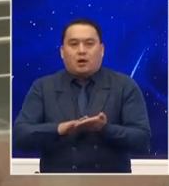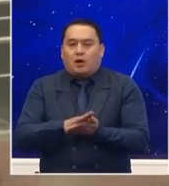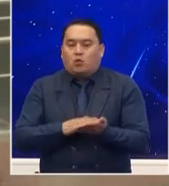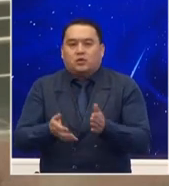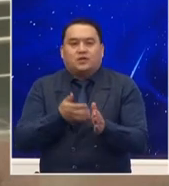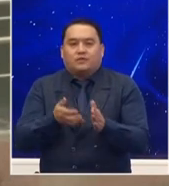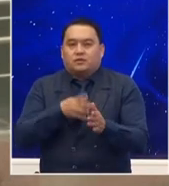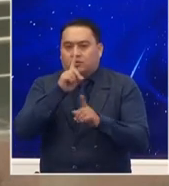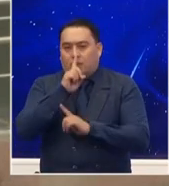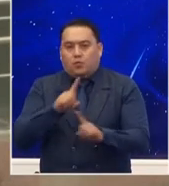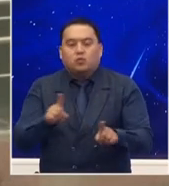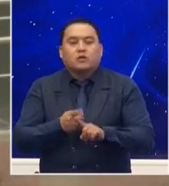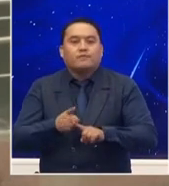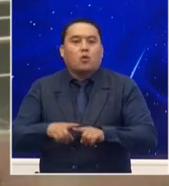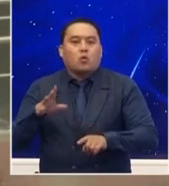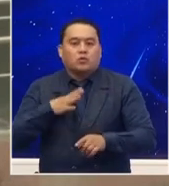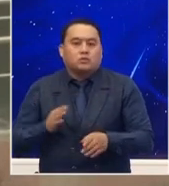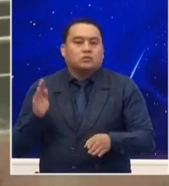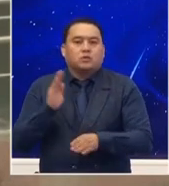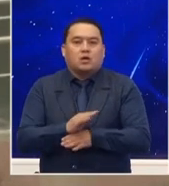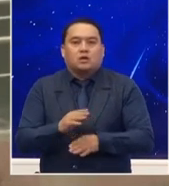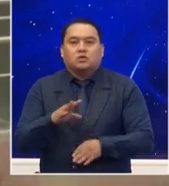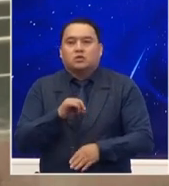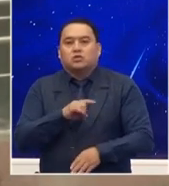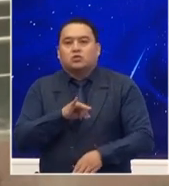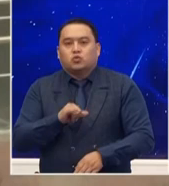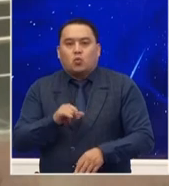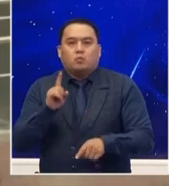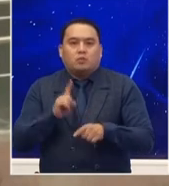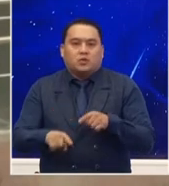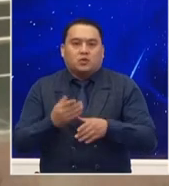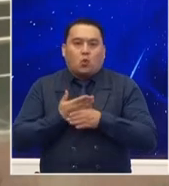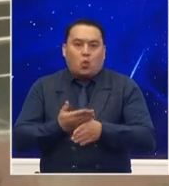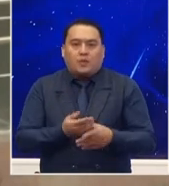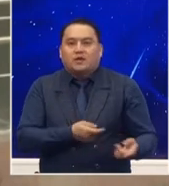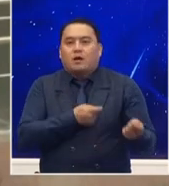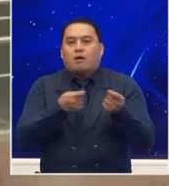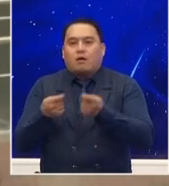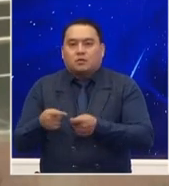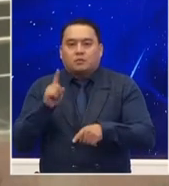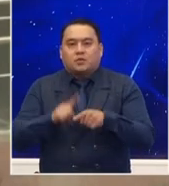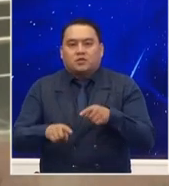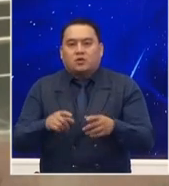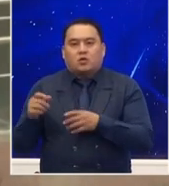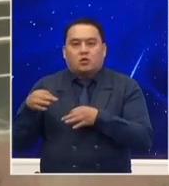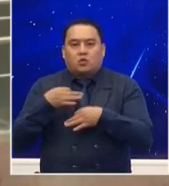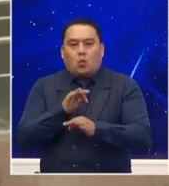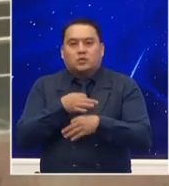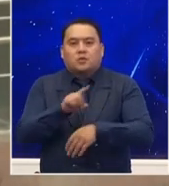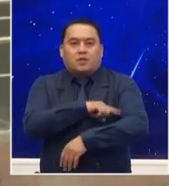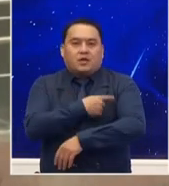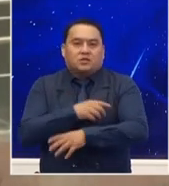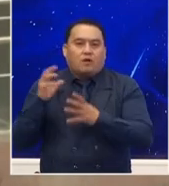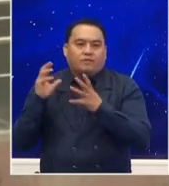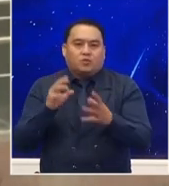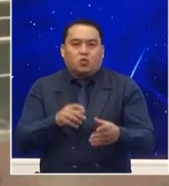болмайды. Жуырда бұрынғыға қосымша тағы 7 су жаңа жедел жәрдем көлігі келді. Оған қоса жылжымалы диагностикалық медициналық